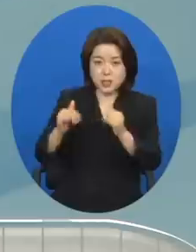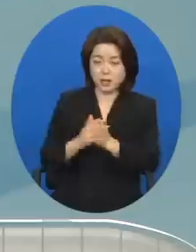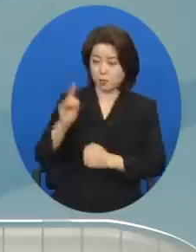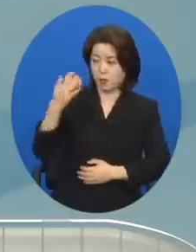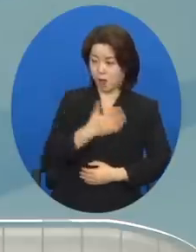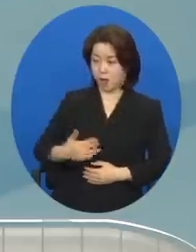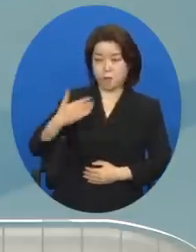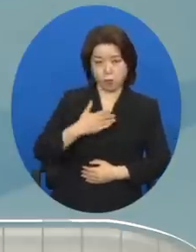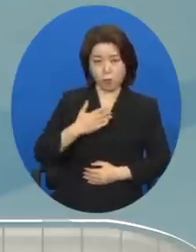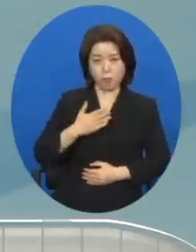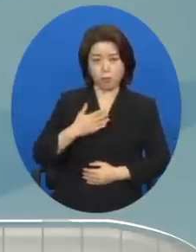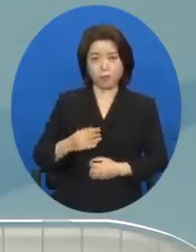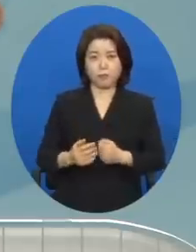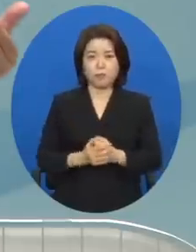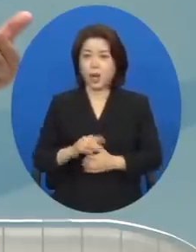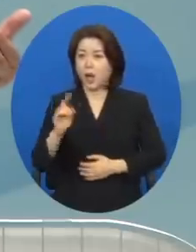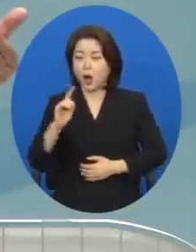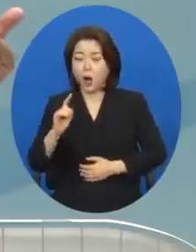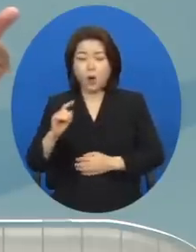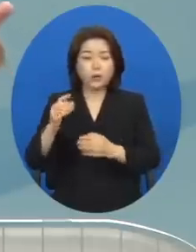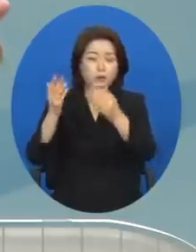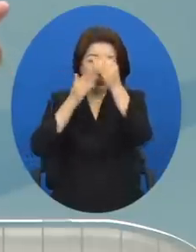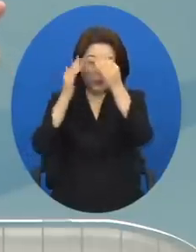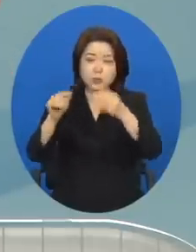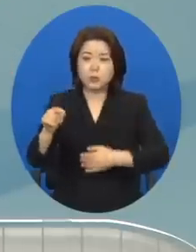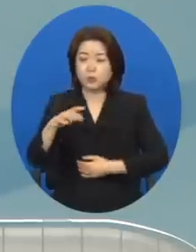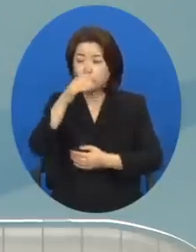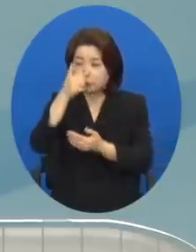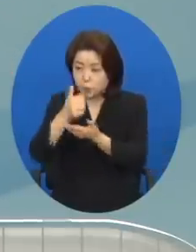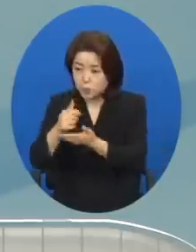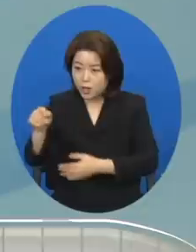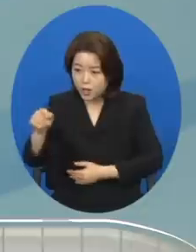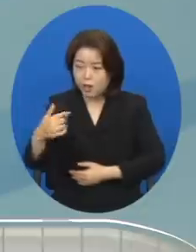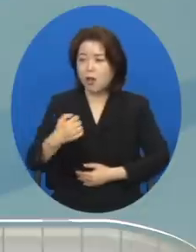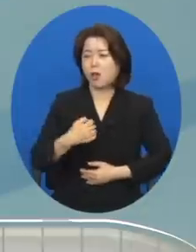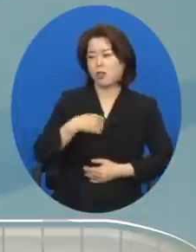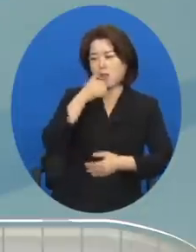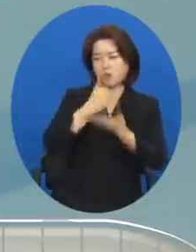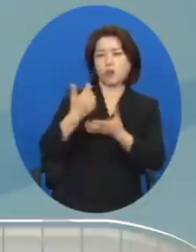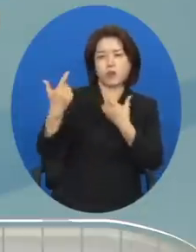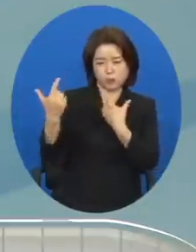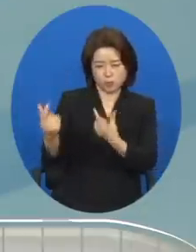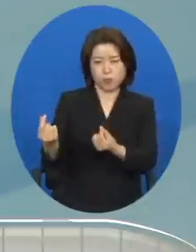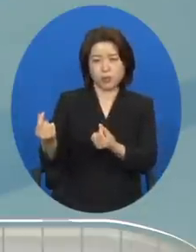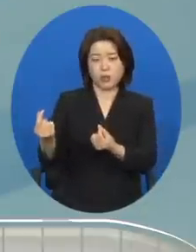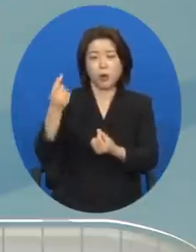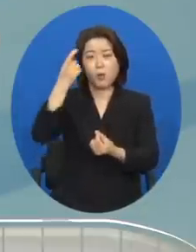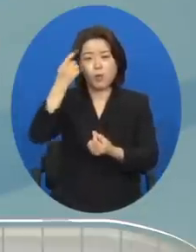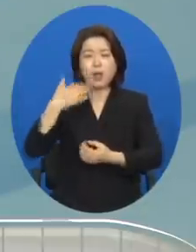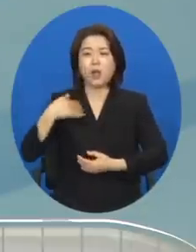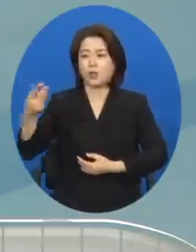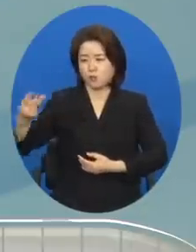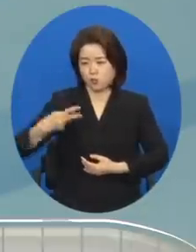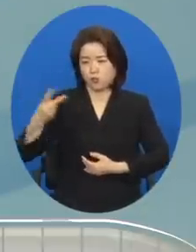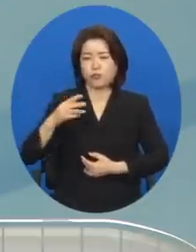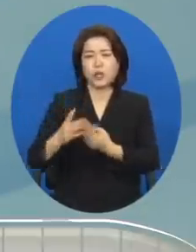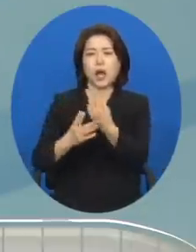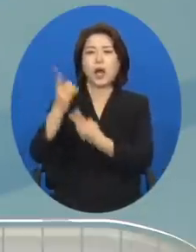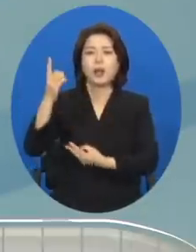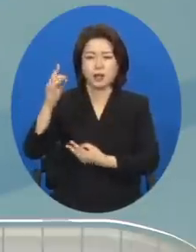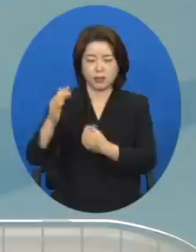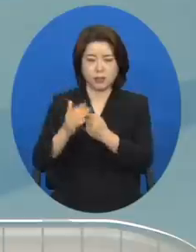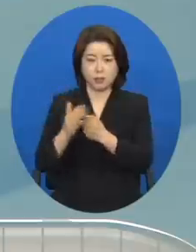몸이에요. 그러면 어떤 성도의 죄가 내 죄가 되는 거죠. 한 몸인데